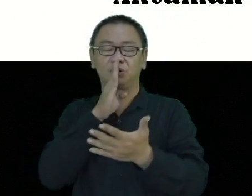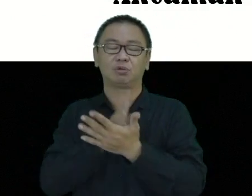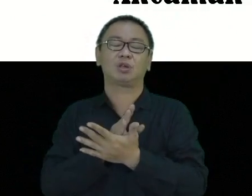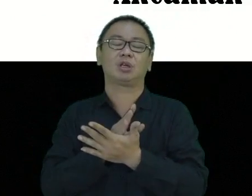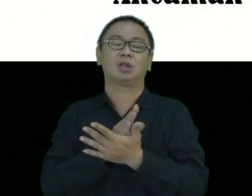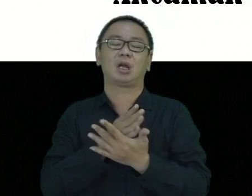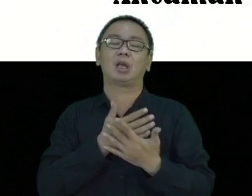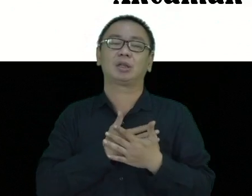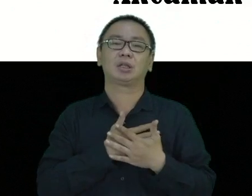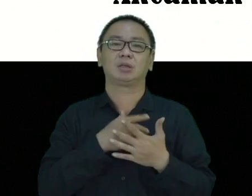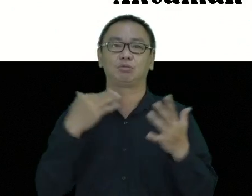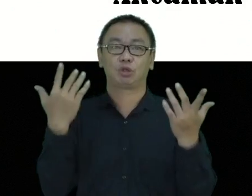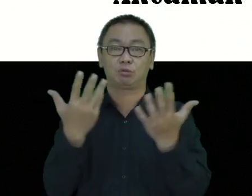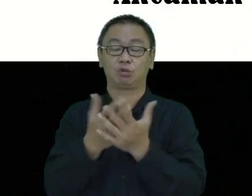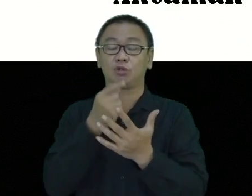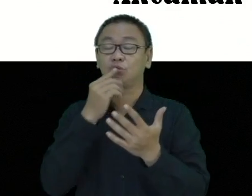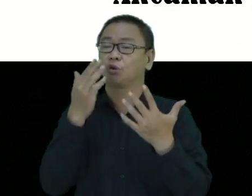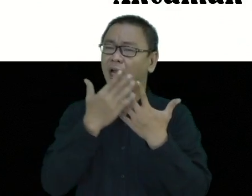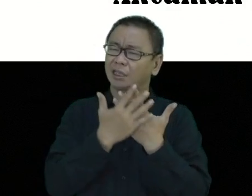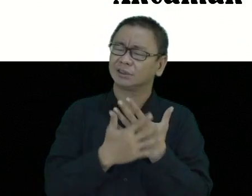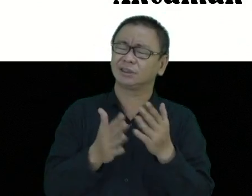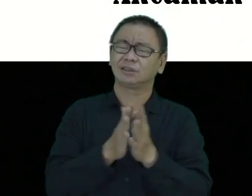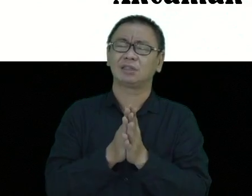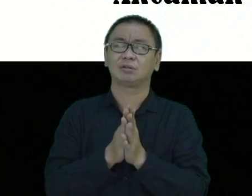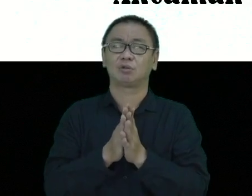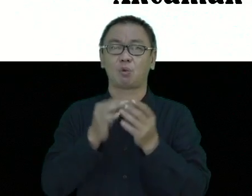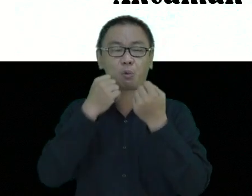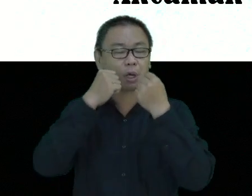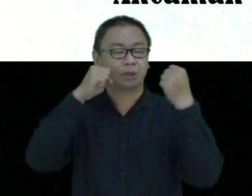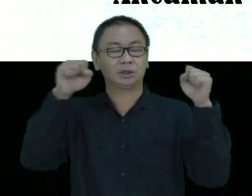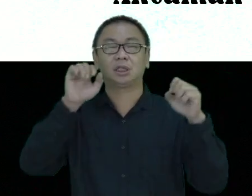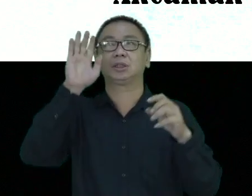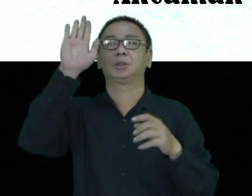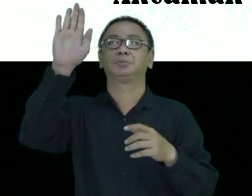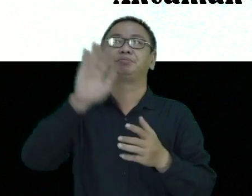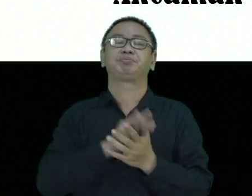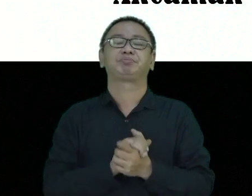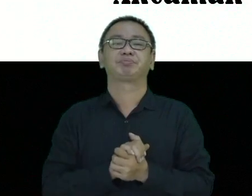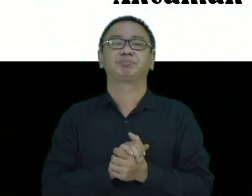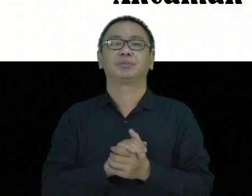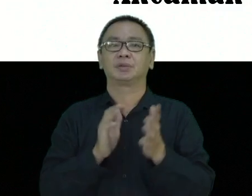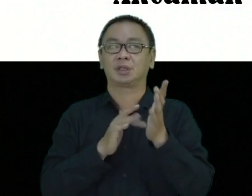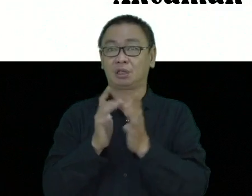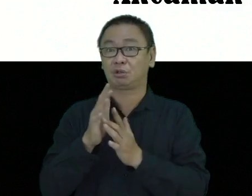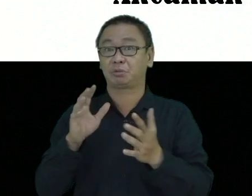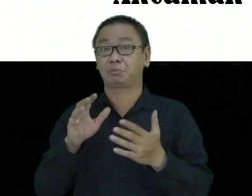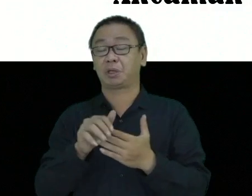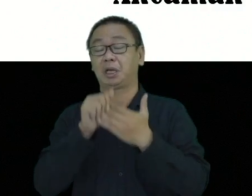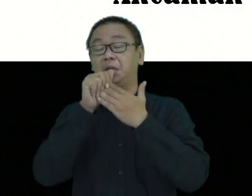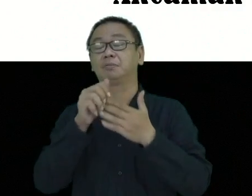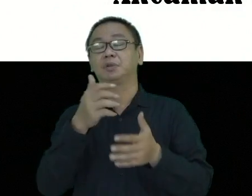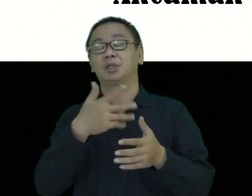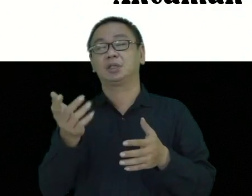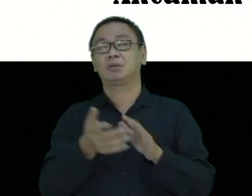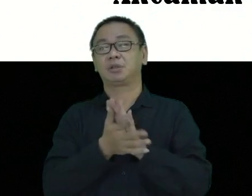murid-murid akan kasih dan kuasanya. Ya. Nah, Yesus mengangkat mereka sebagai